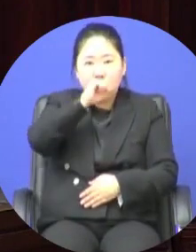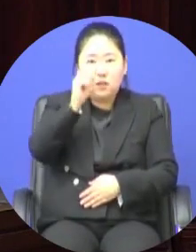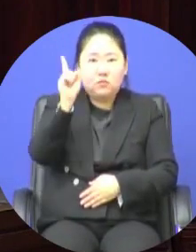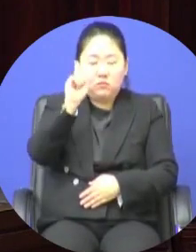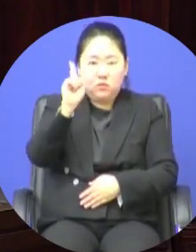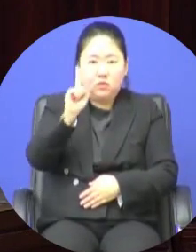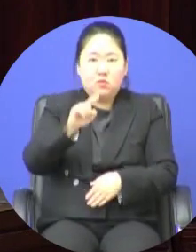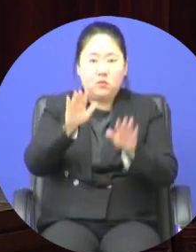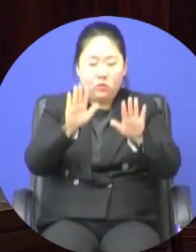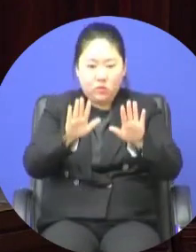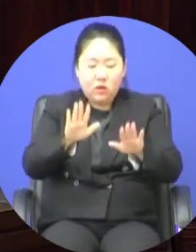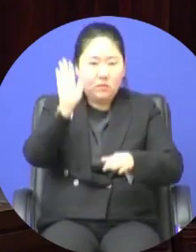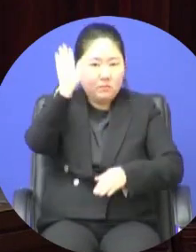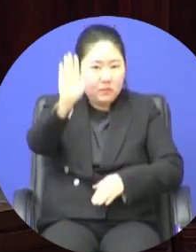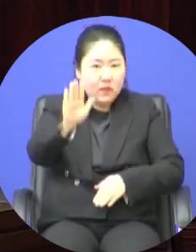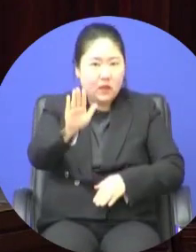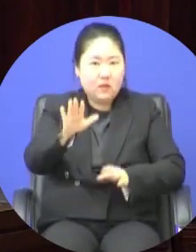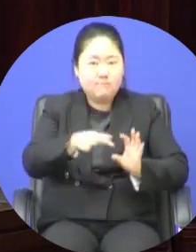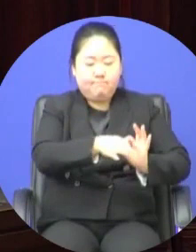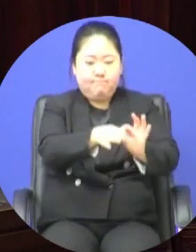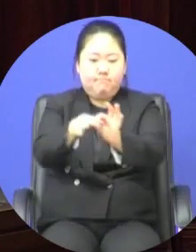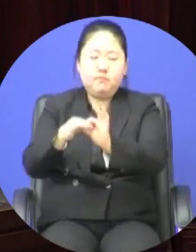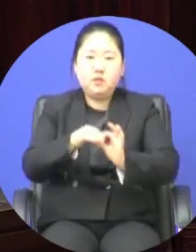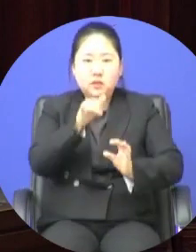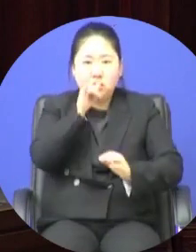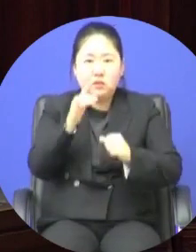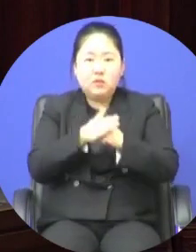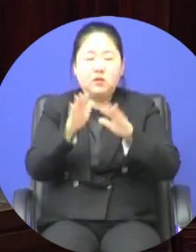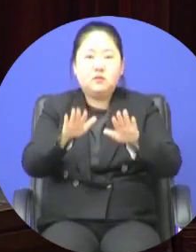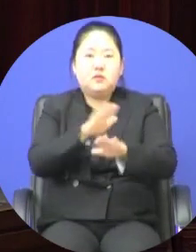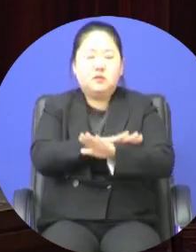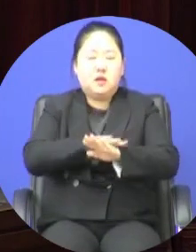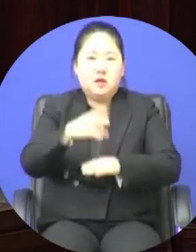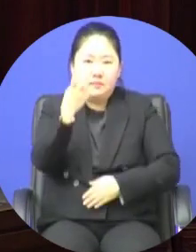삶을 관통합니다. 따라서 재원 배분에 있어 현재를